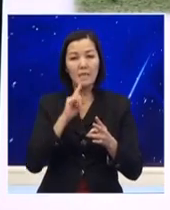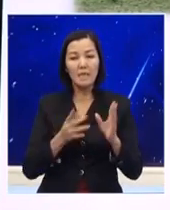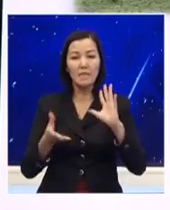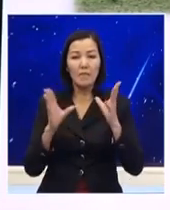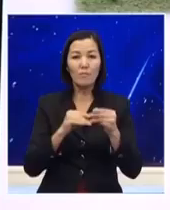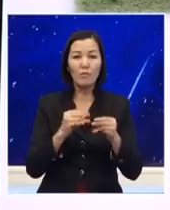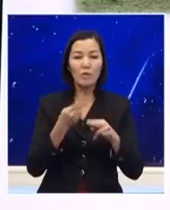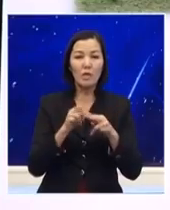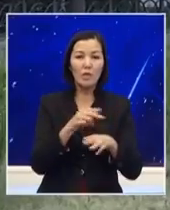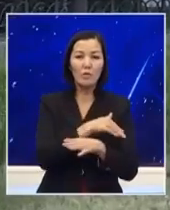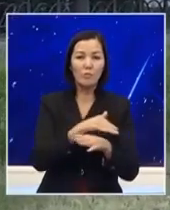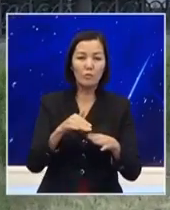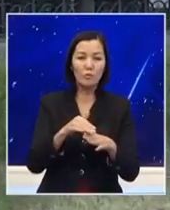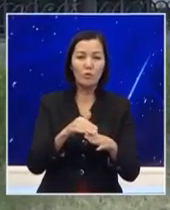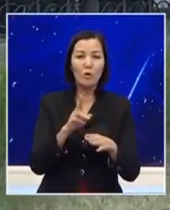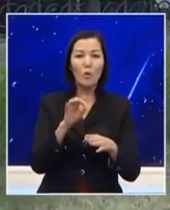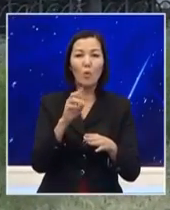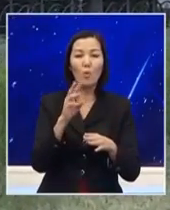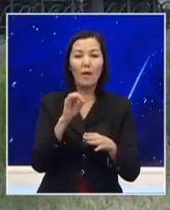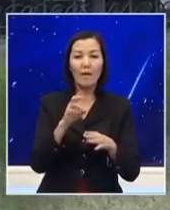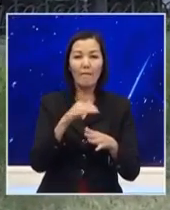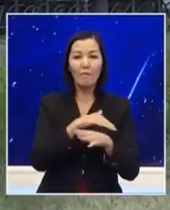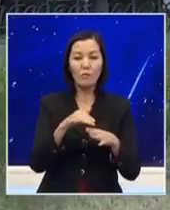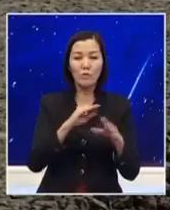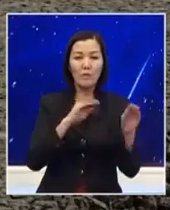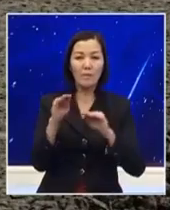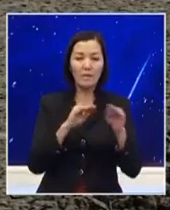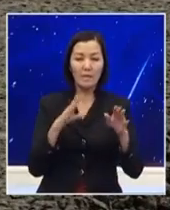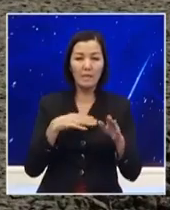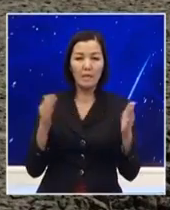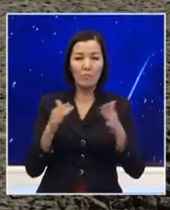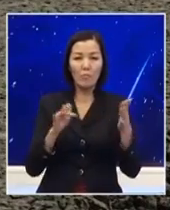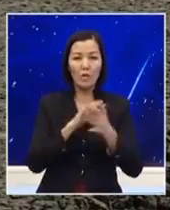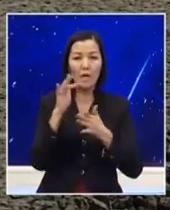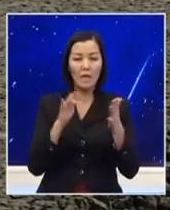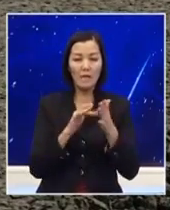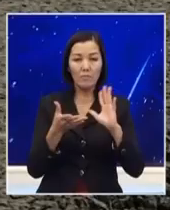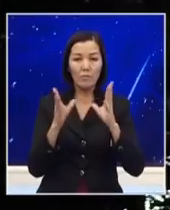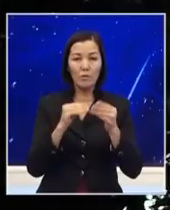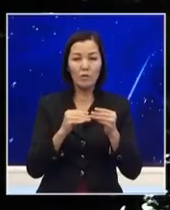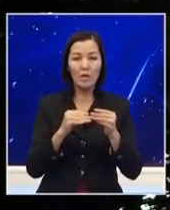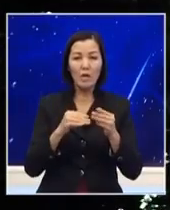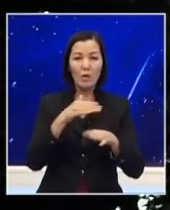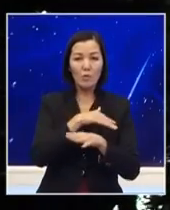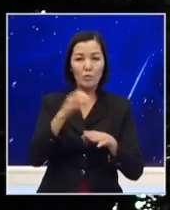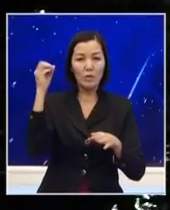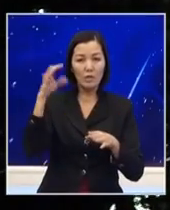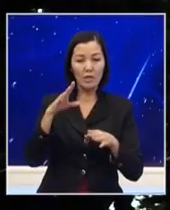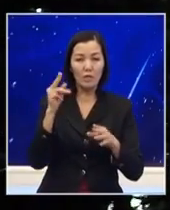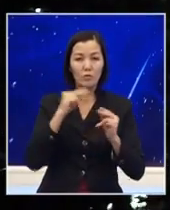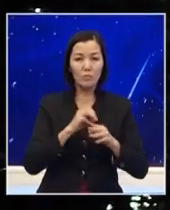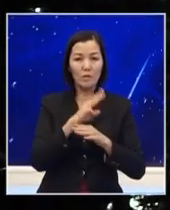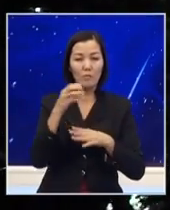ұзын Қонаев көшесі абаттандырылатын болды. Жасыл желектенеді. Монағала жолдары жөнделіп, көшелер жарықтанады. Жұмыспен